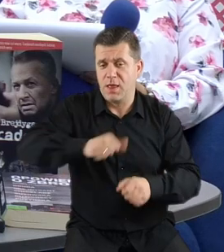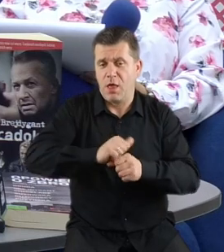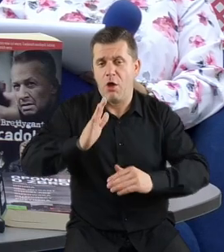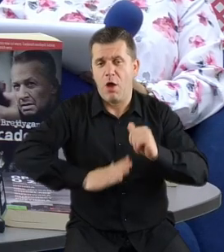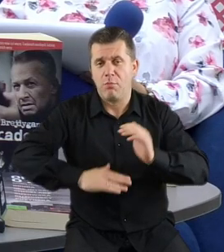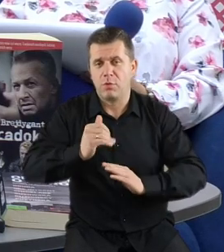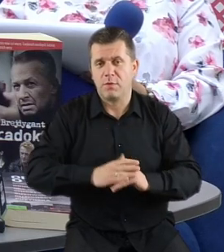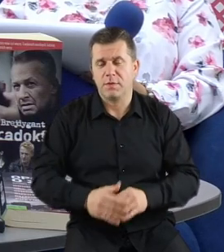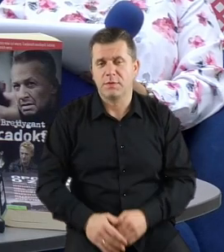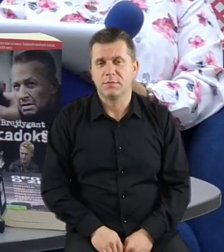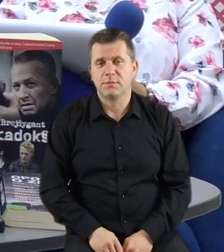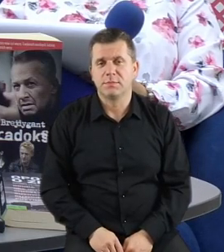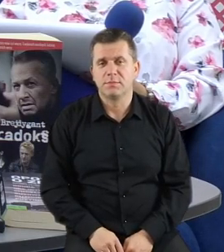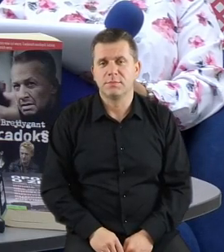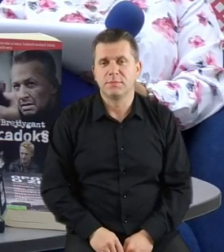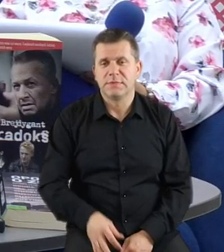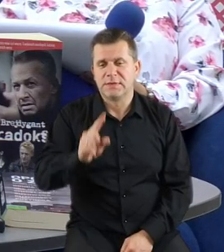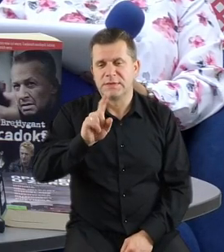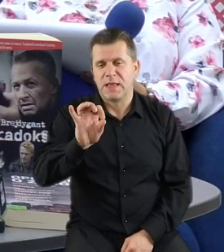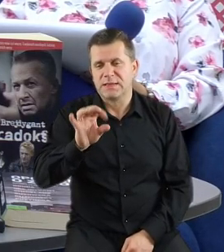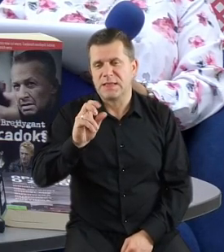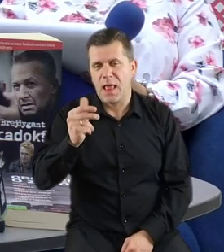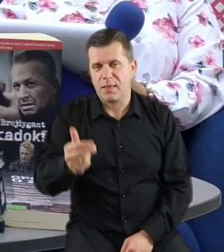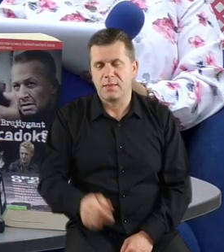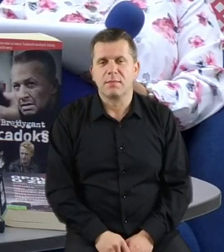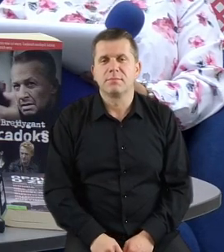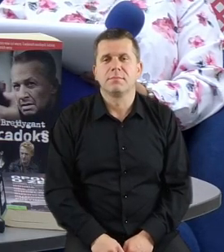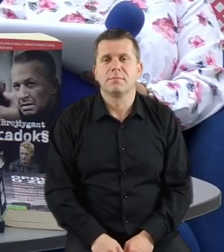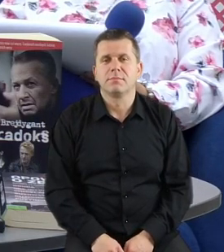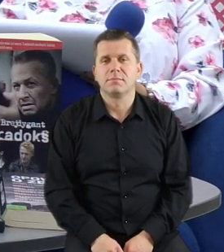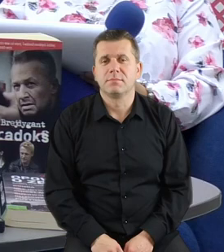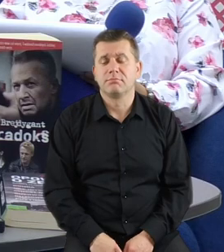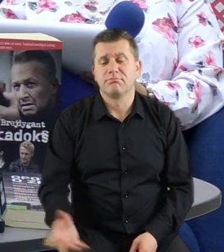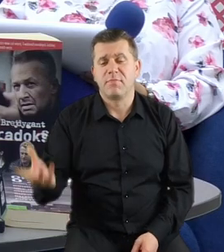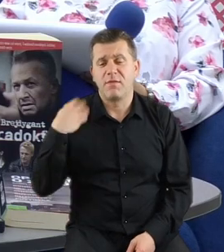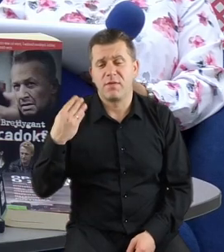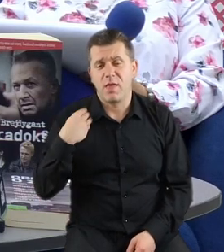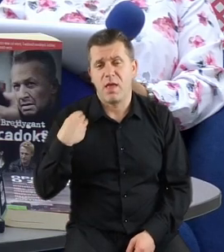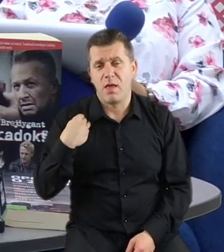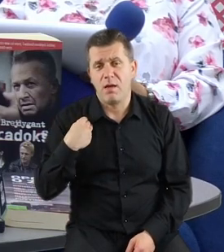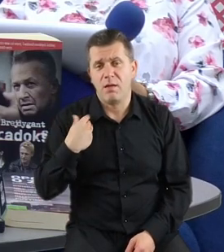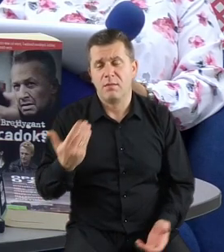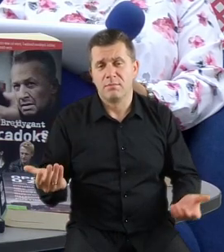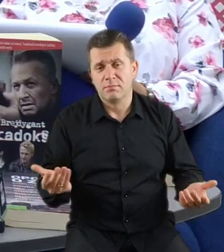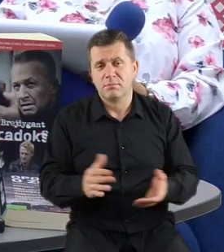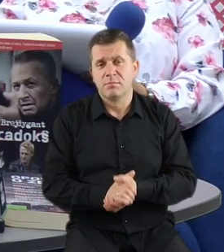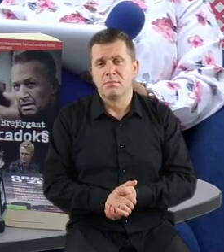zbudowani z yin i z yang. z wiekiem, no,